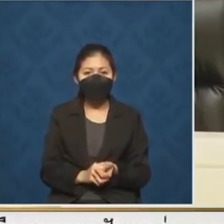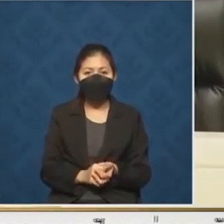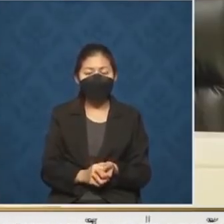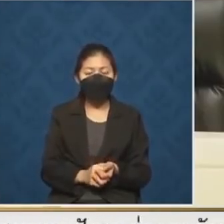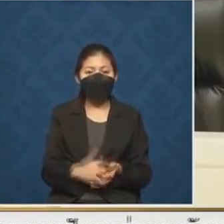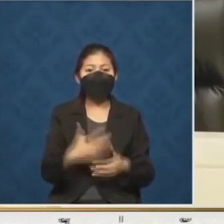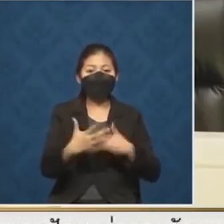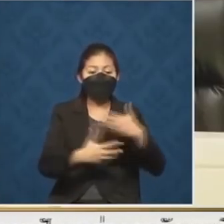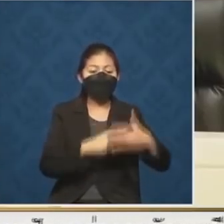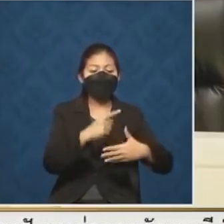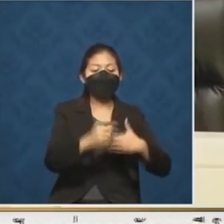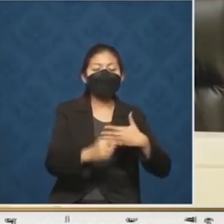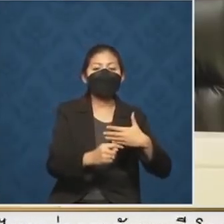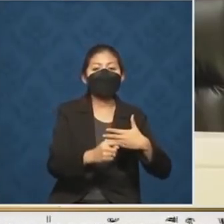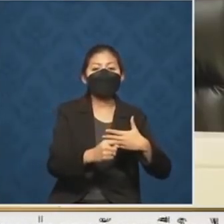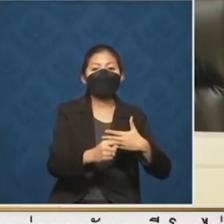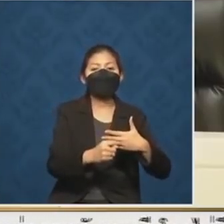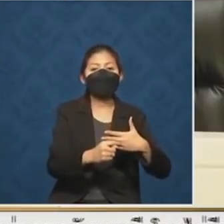างการตลาด